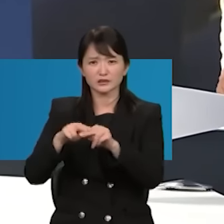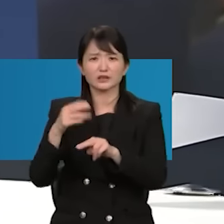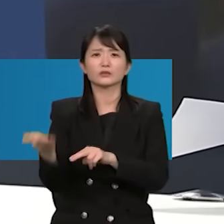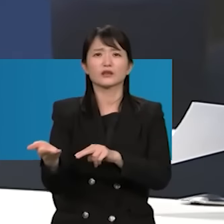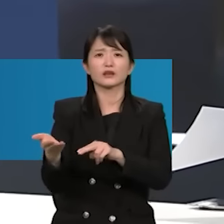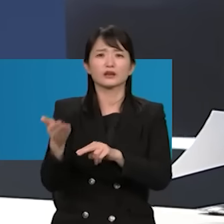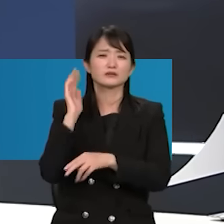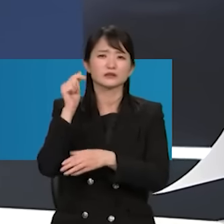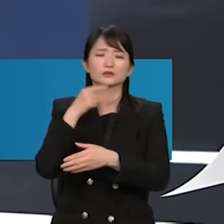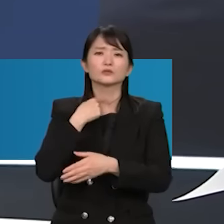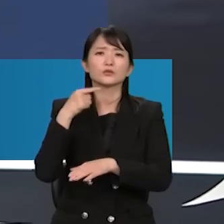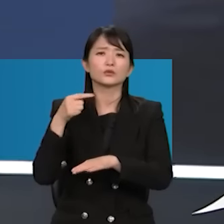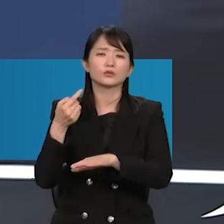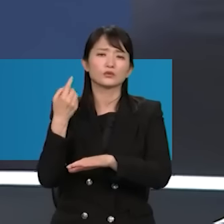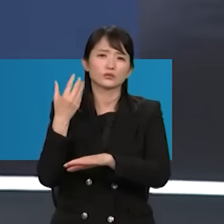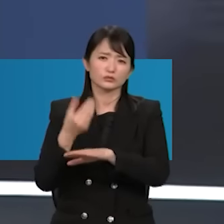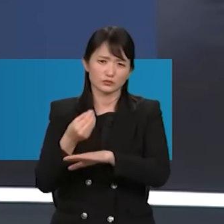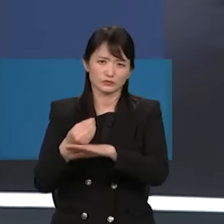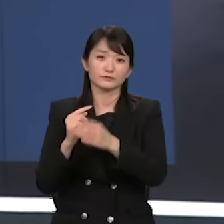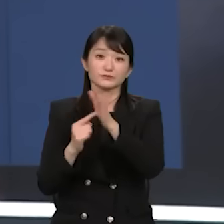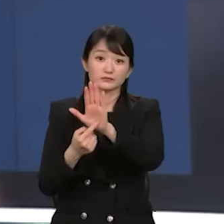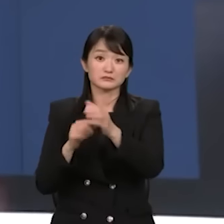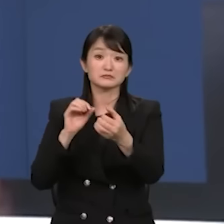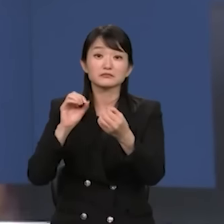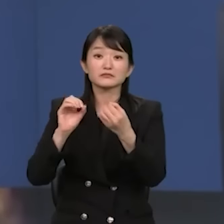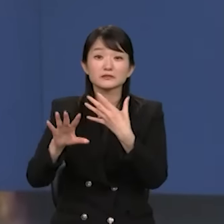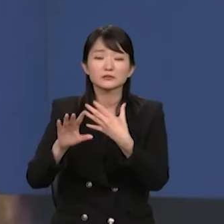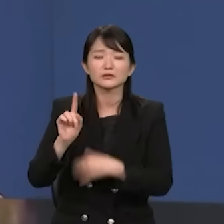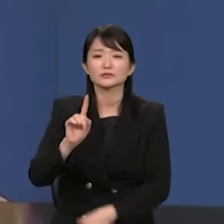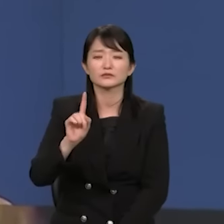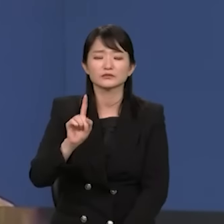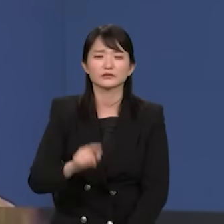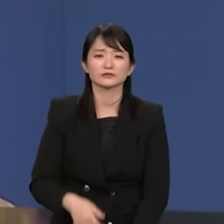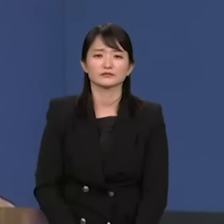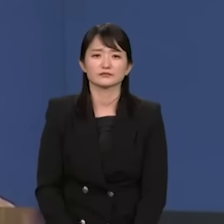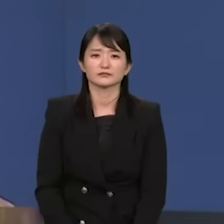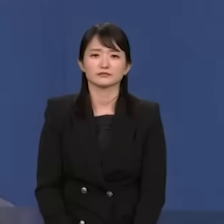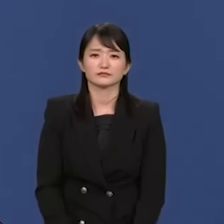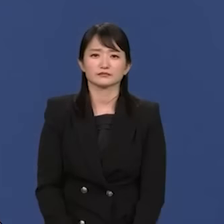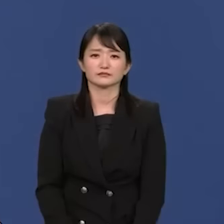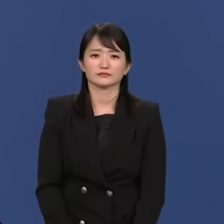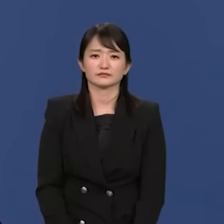대통령의 육성이 공개됐는데도 답변은 이랬기 때문입니다.